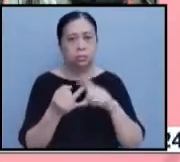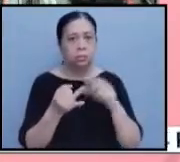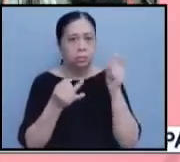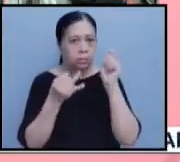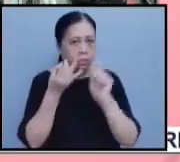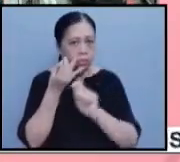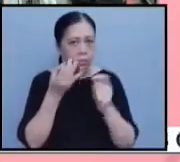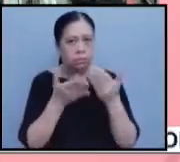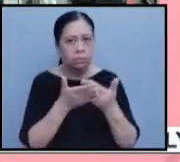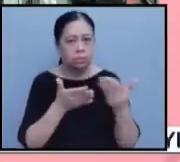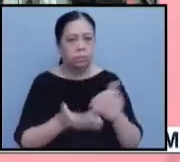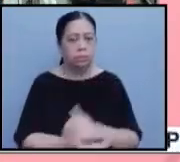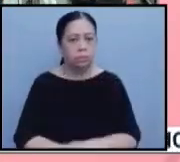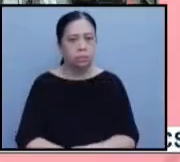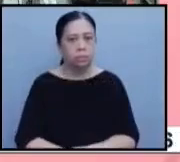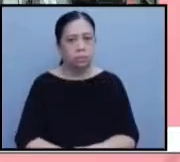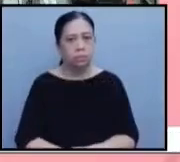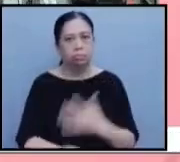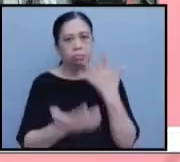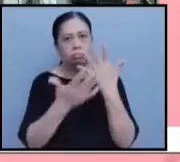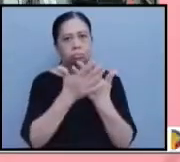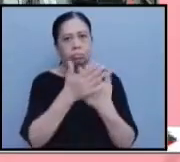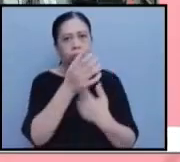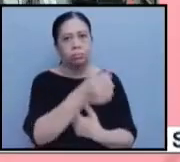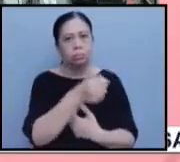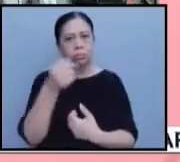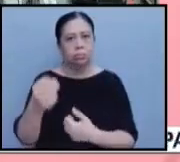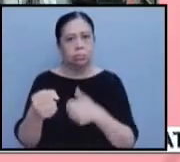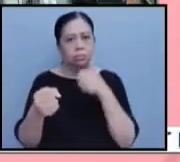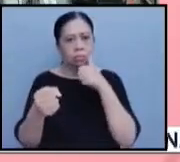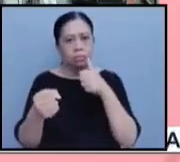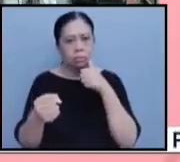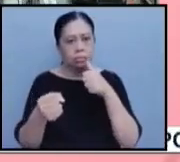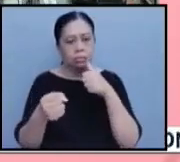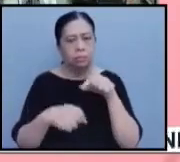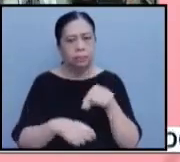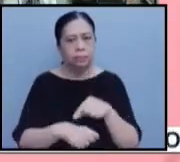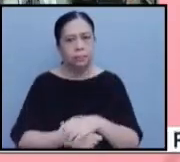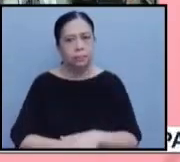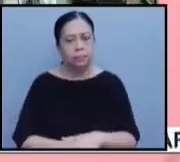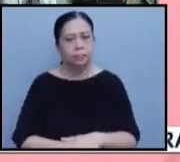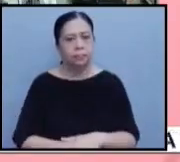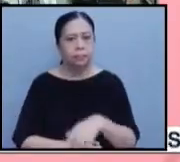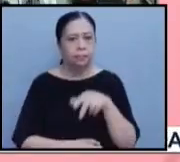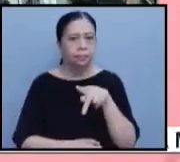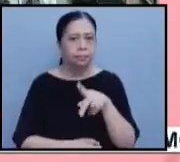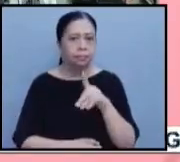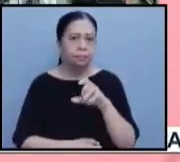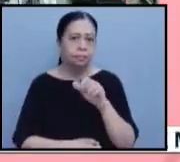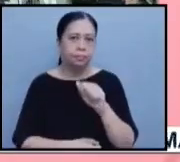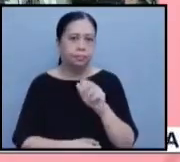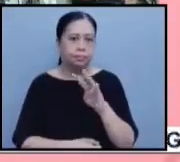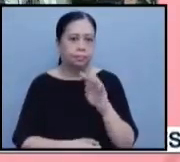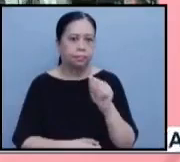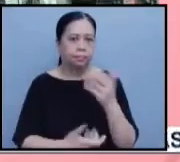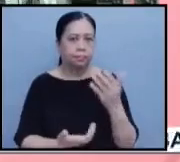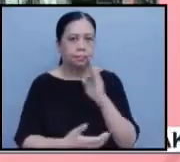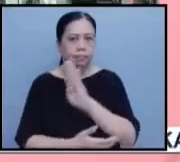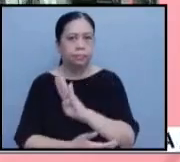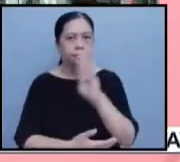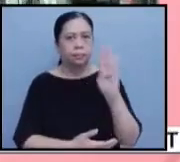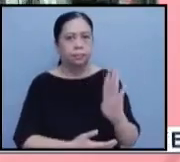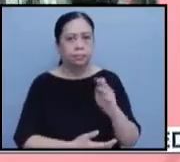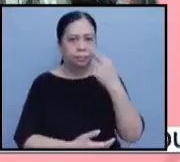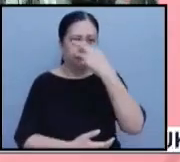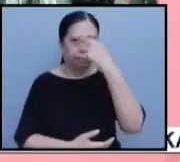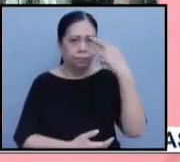paraphernalia. Kalaboso ang isang babae sa buybus operation ng Pidea Region 4A sa Binangonan, Rizal. Kinilala